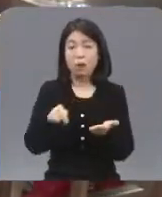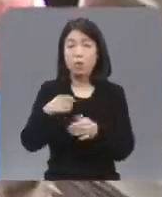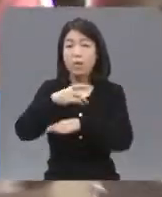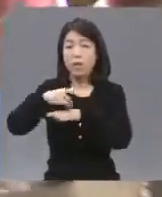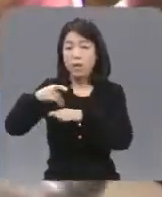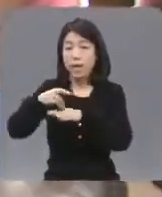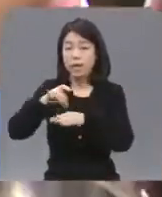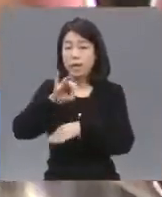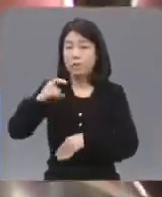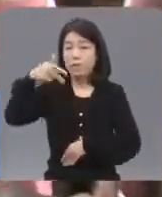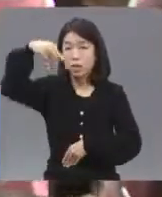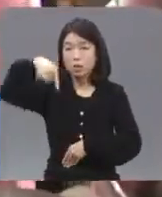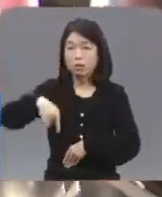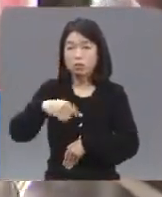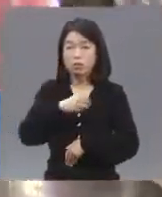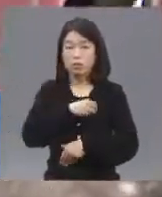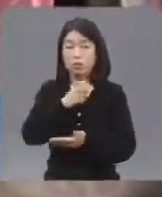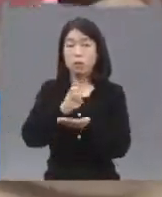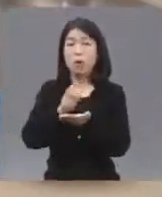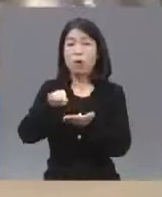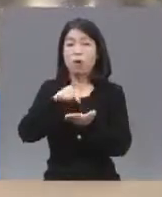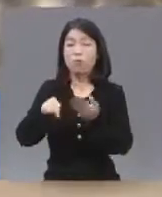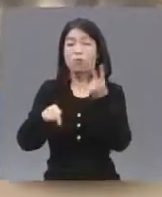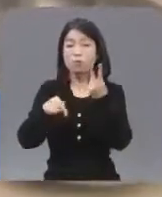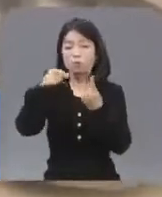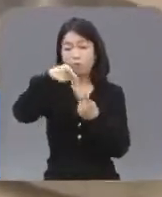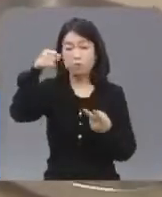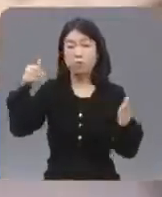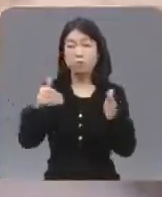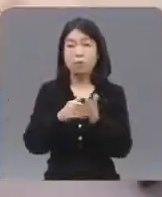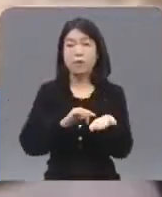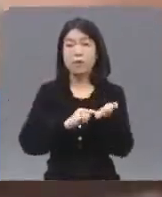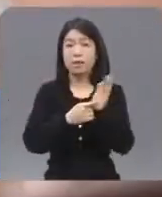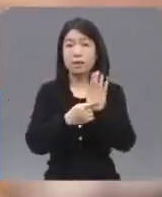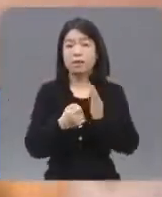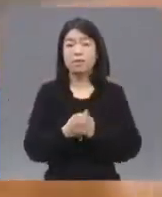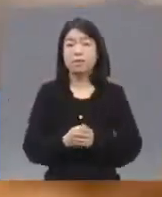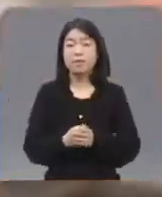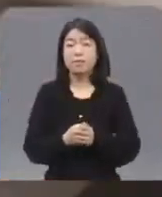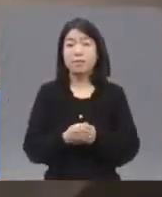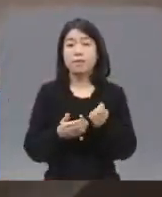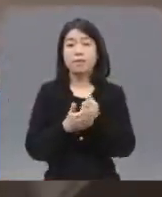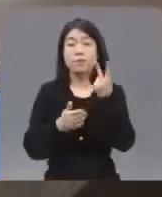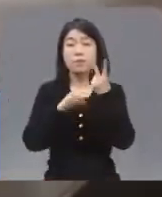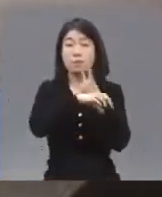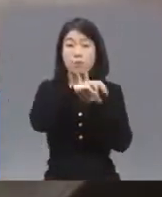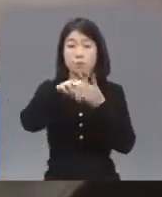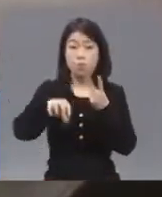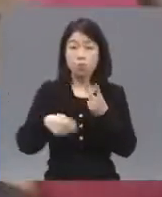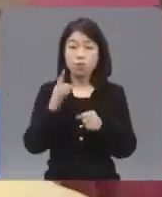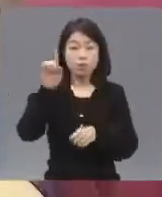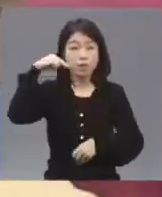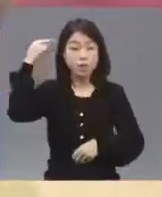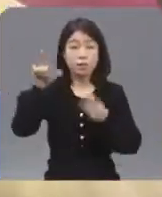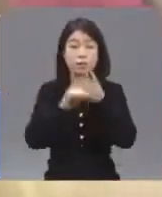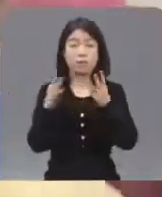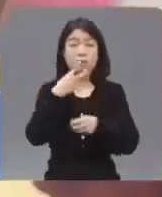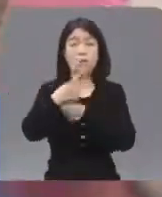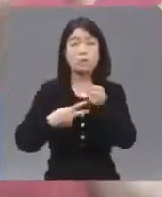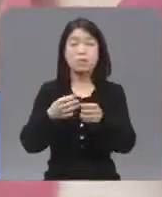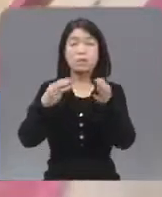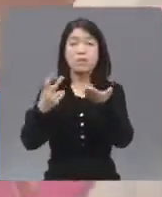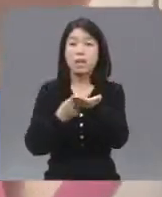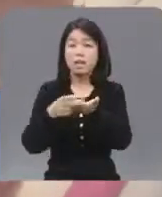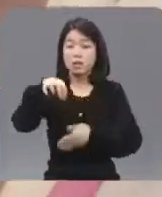해남 인수영농조합법인 두 곳이 선정됐다고 밝혔습니다. 이에 따라 두 개 법인은 다음 달부터 2년 동안